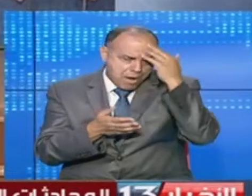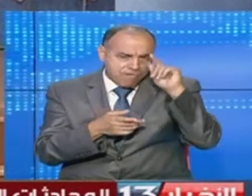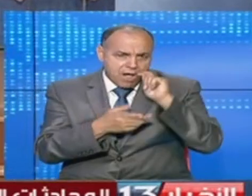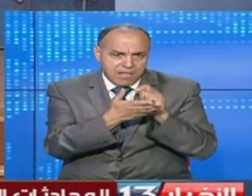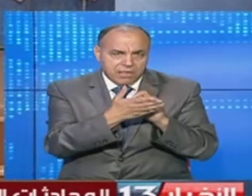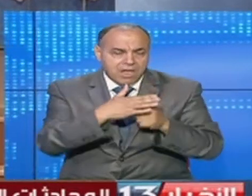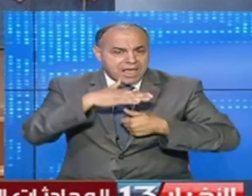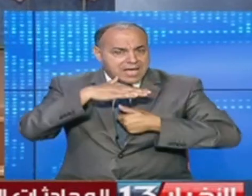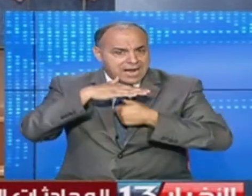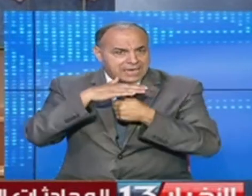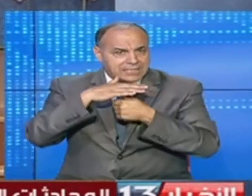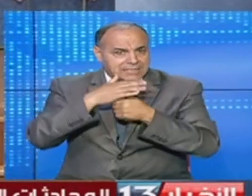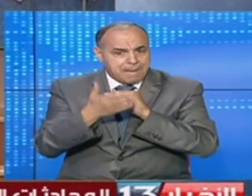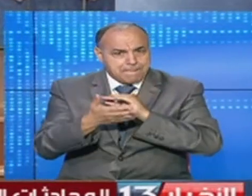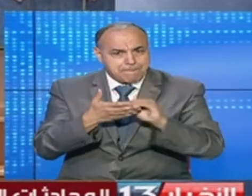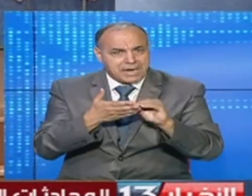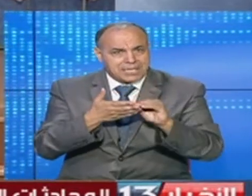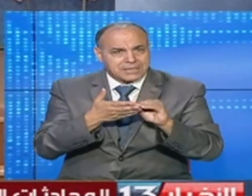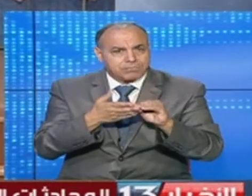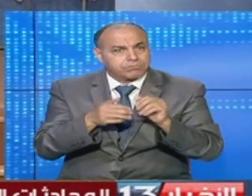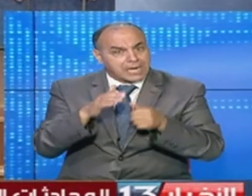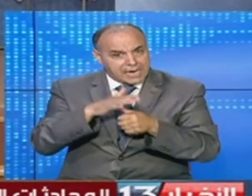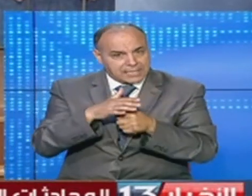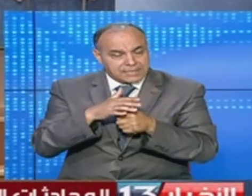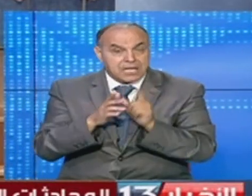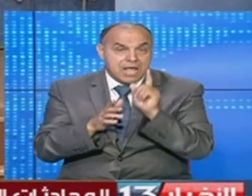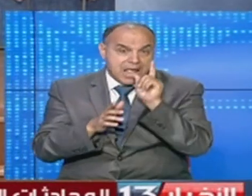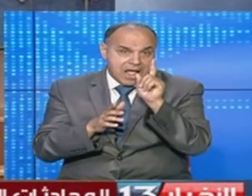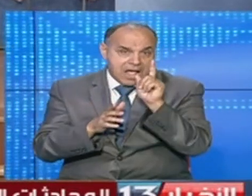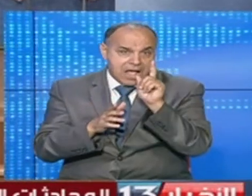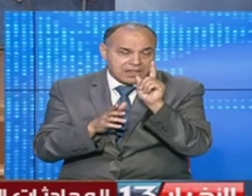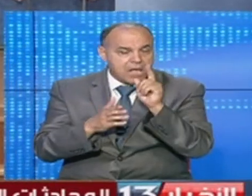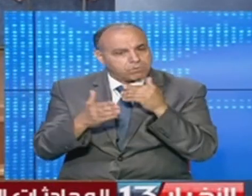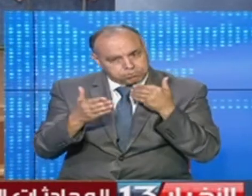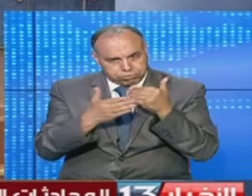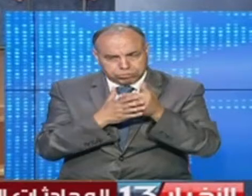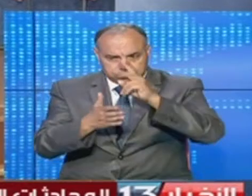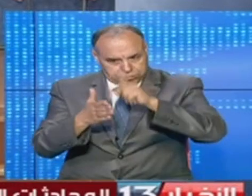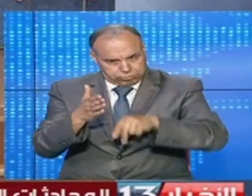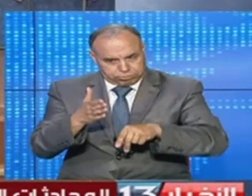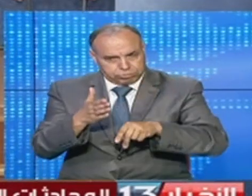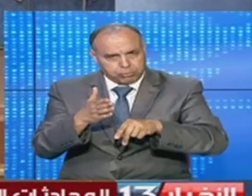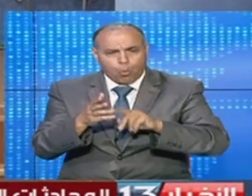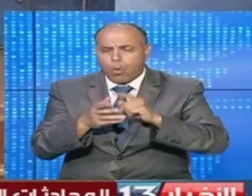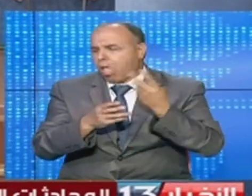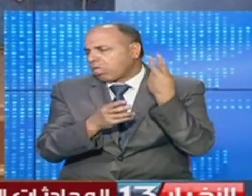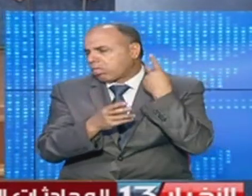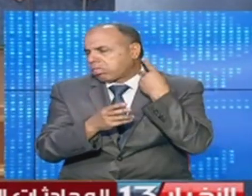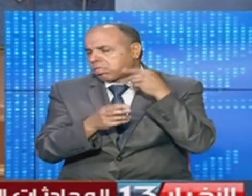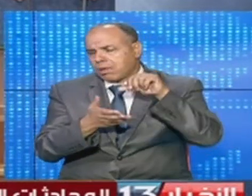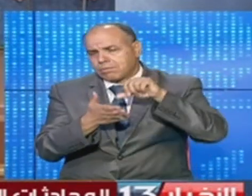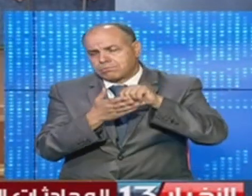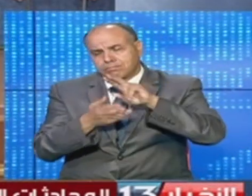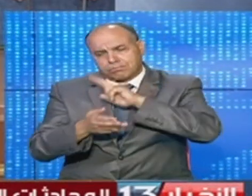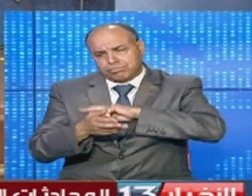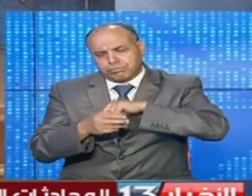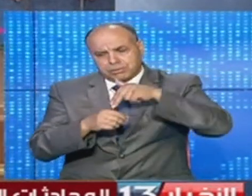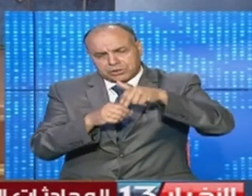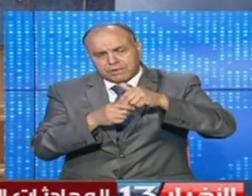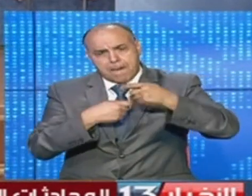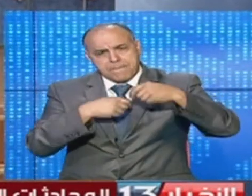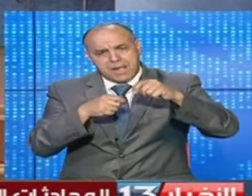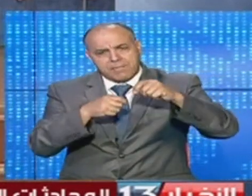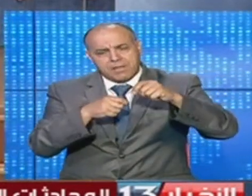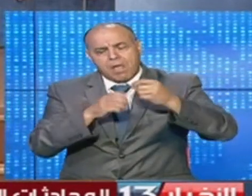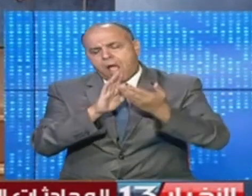رئيس مكتب روحاني قوله انه تم التوصل لاتفاق على رفع كل عقوبات التامين والنفط والشحن